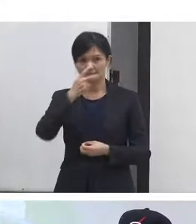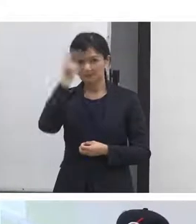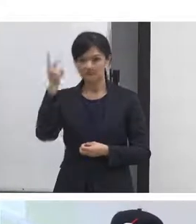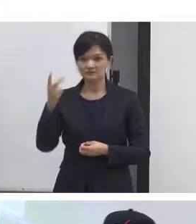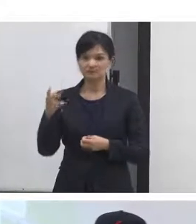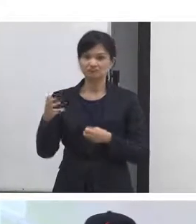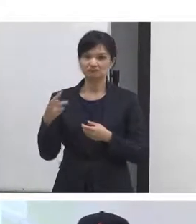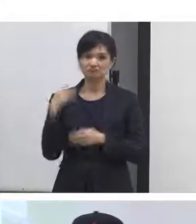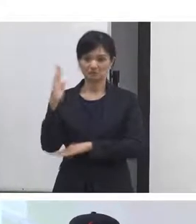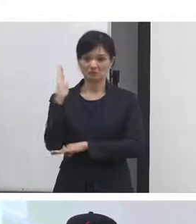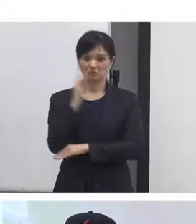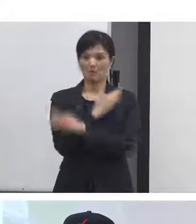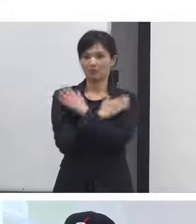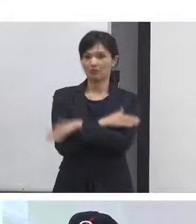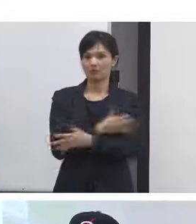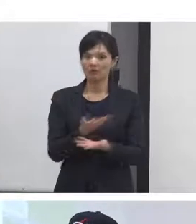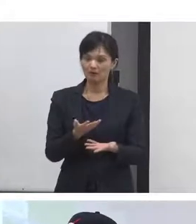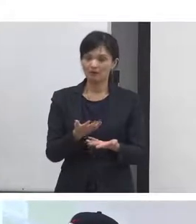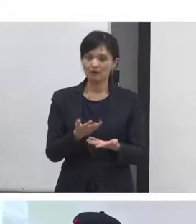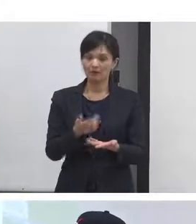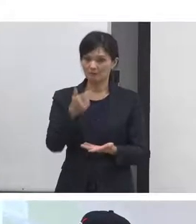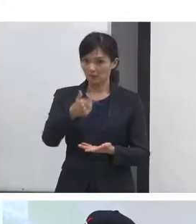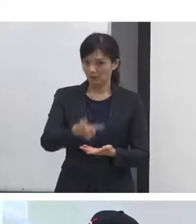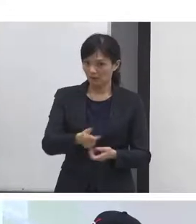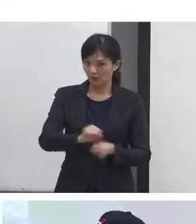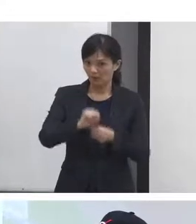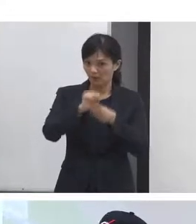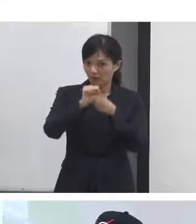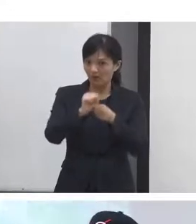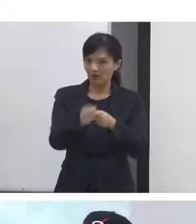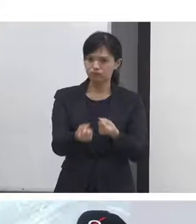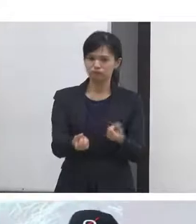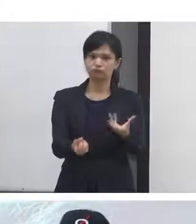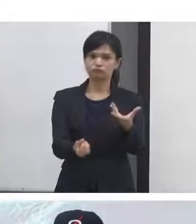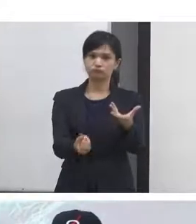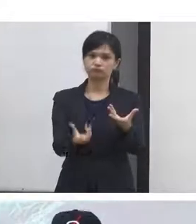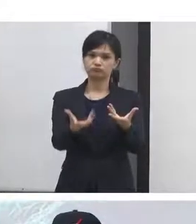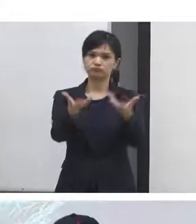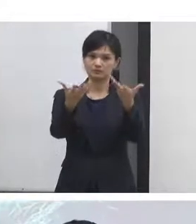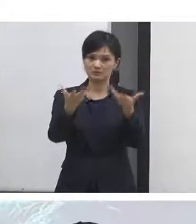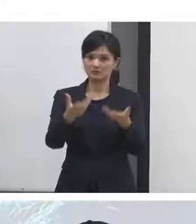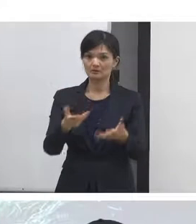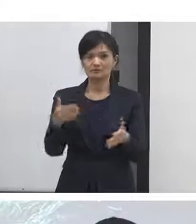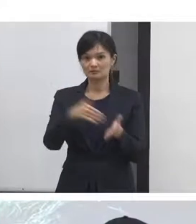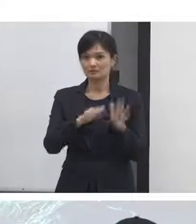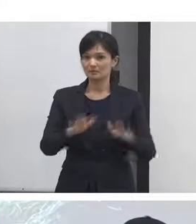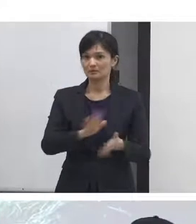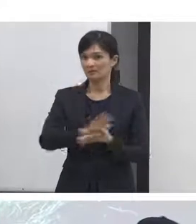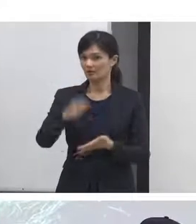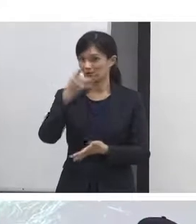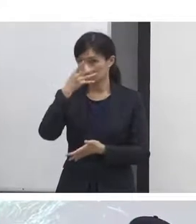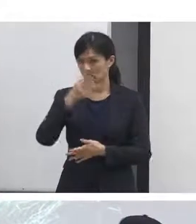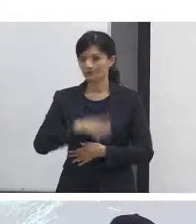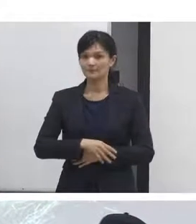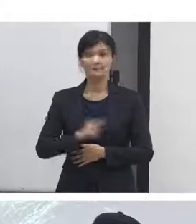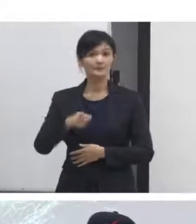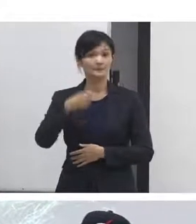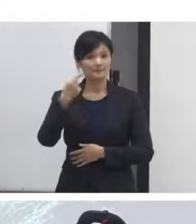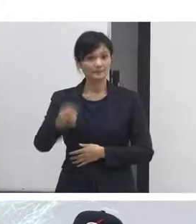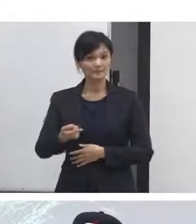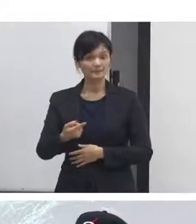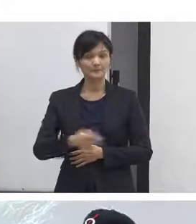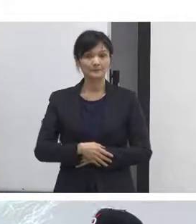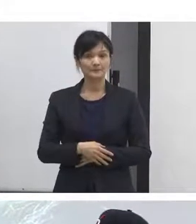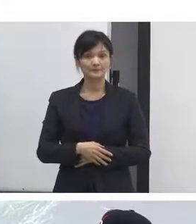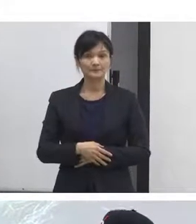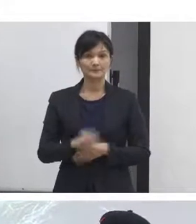后就是让它一直蓬勃发展。到目前为止，这样子未登工厂的问题就一直无法处理。那另外更贴近大家的例